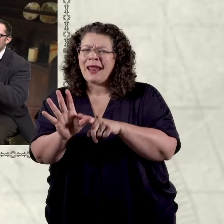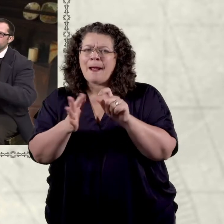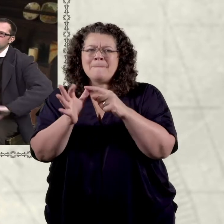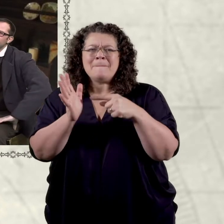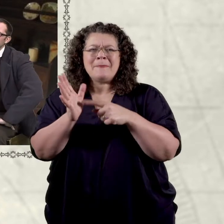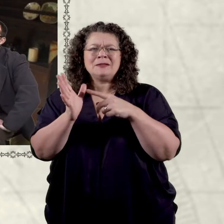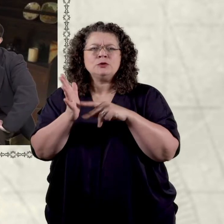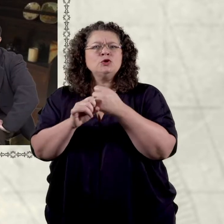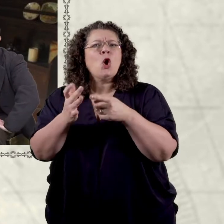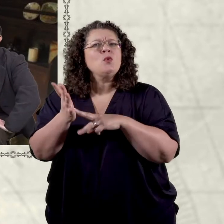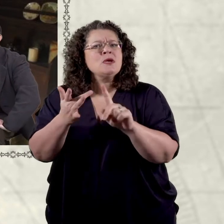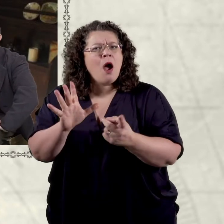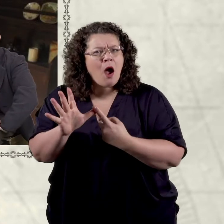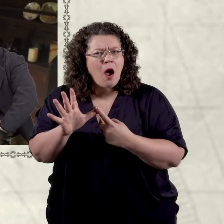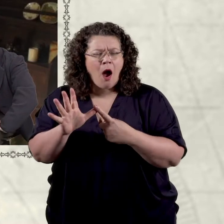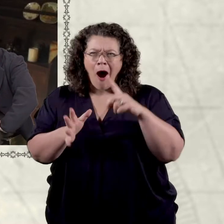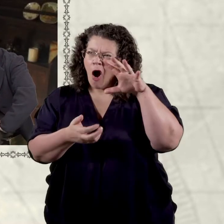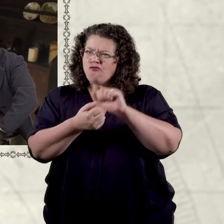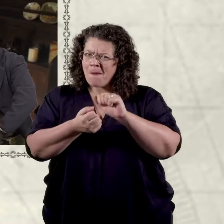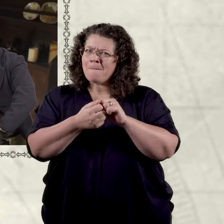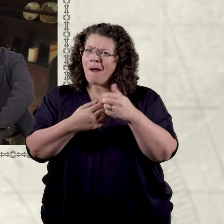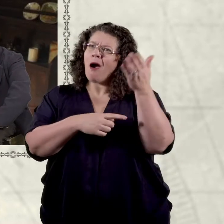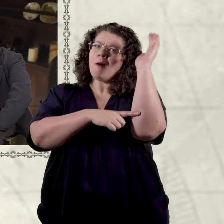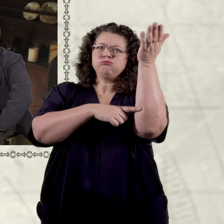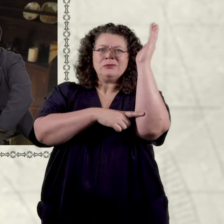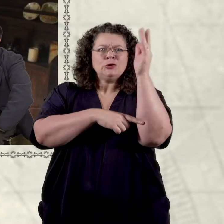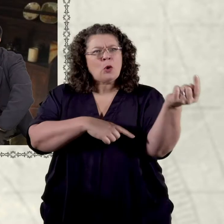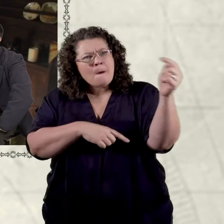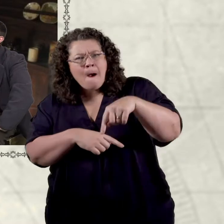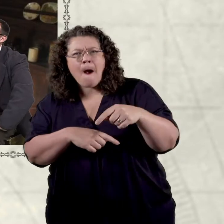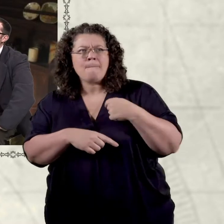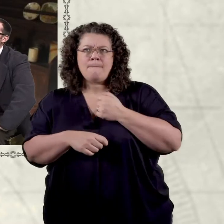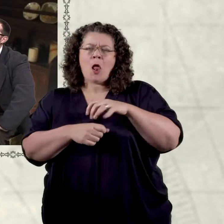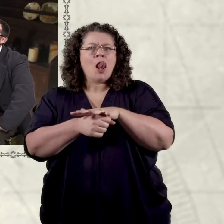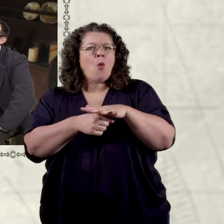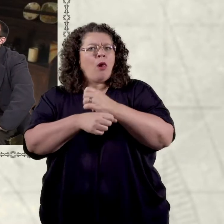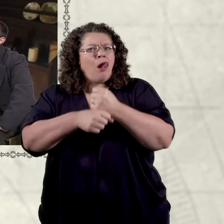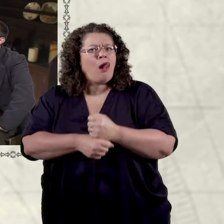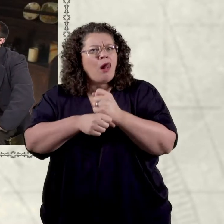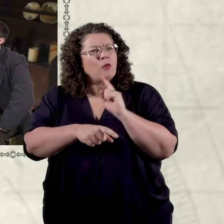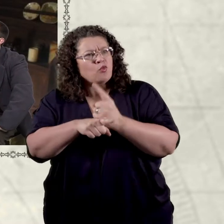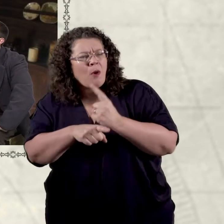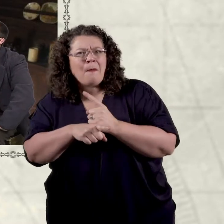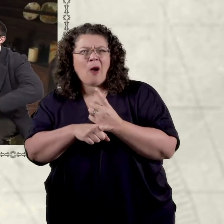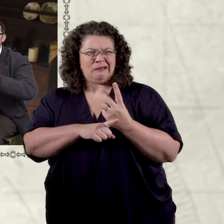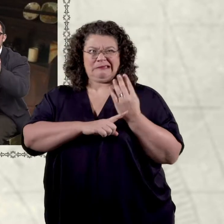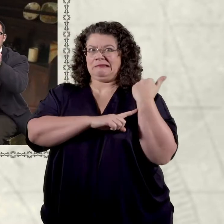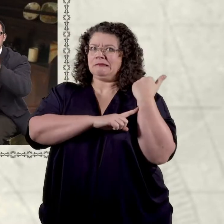Ia, dwi'n cofio ryw nidog dod i'r capel i sôn am hyn rhyw chydig wsnosan ôl. Be oedd ei enw fe eto fyd?